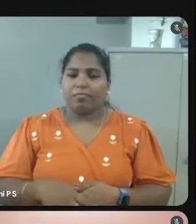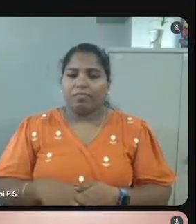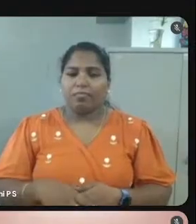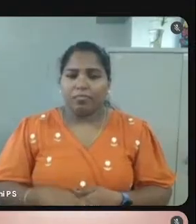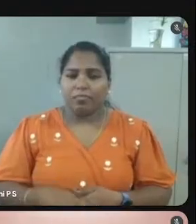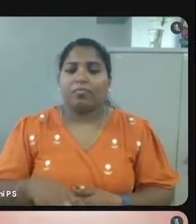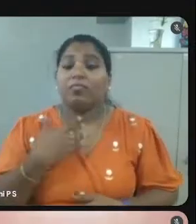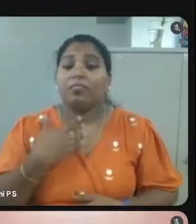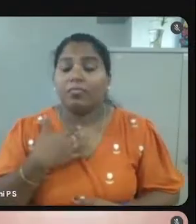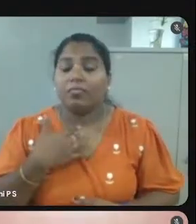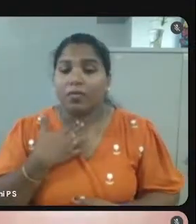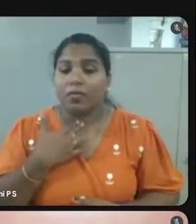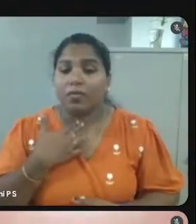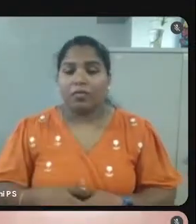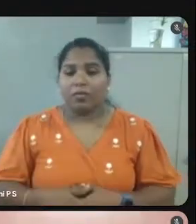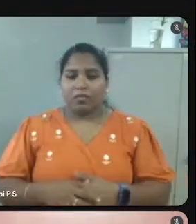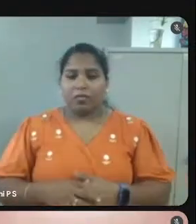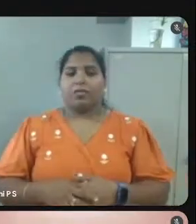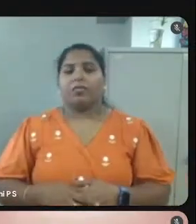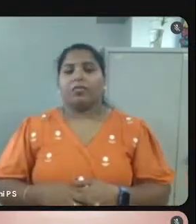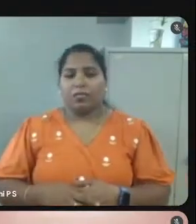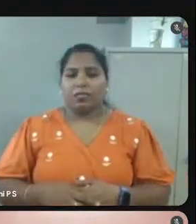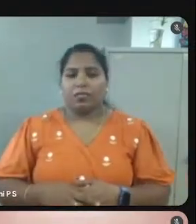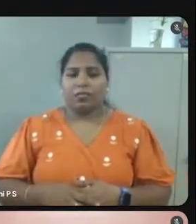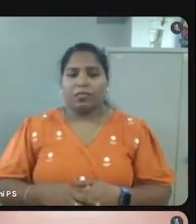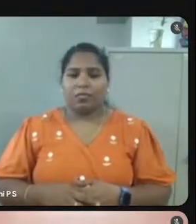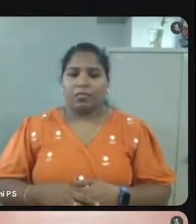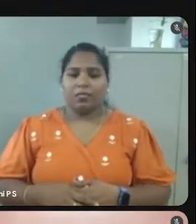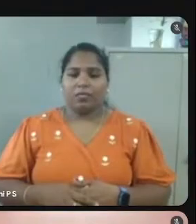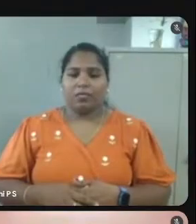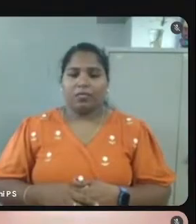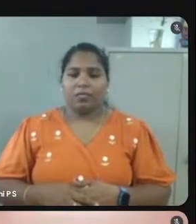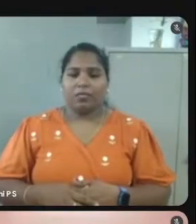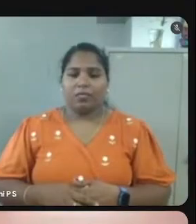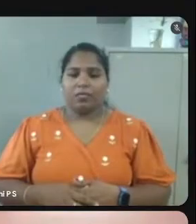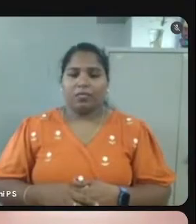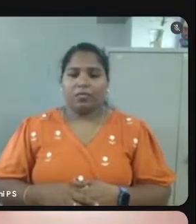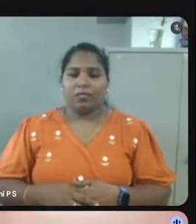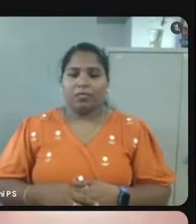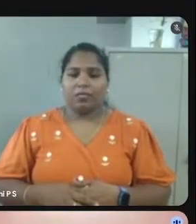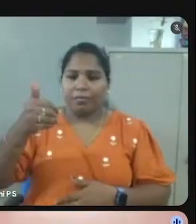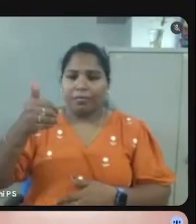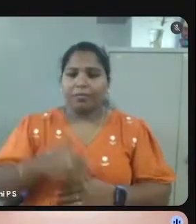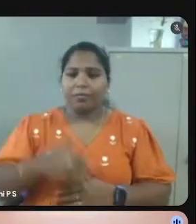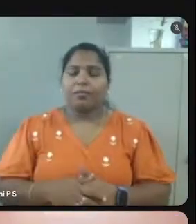സൗണ്ട് നോക്കണം. സൗണ്ട് ഇല്ല. സൗണ്ട് ഉണ്ടായിരുന്നോ? അപ്പൊ വന്നു.